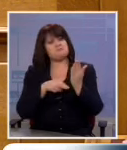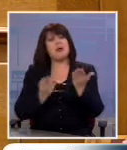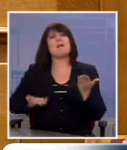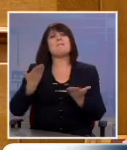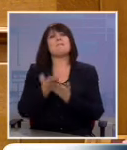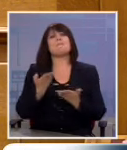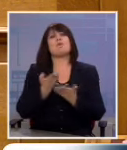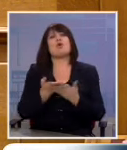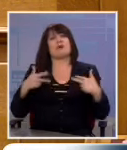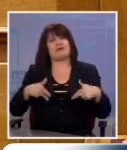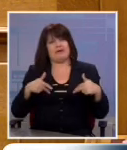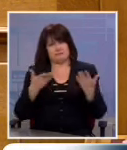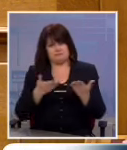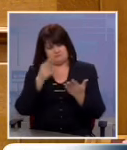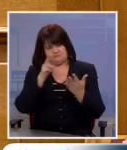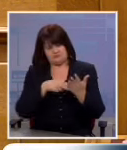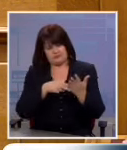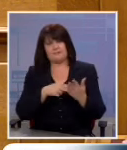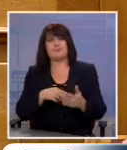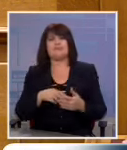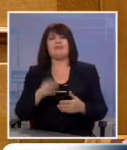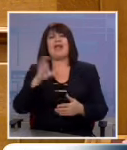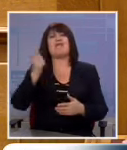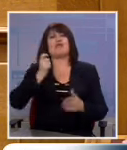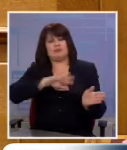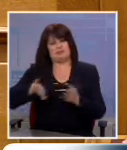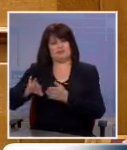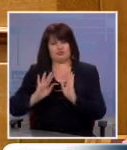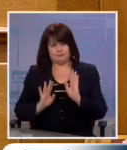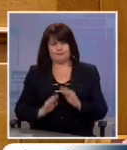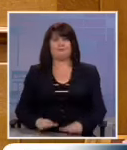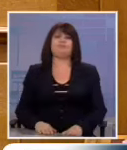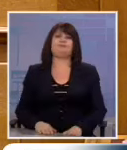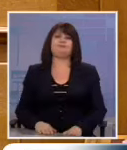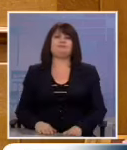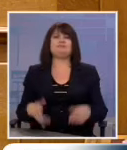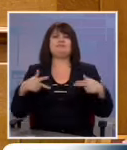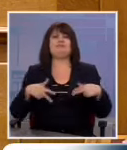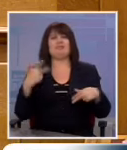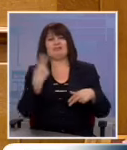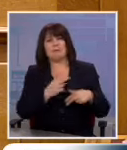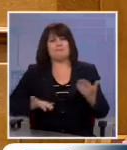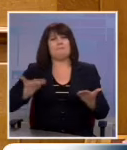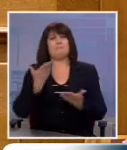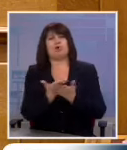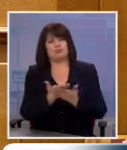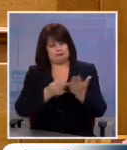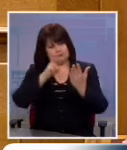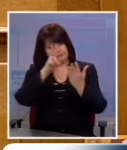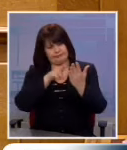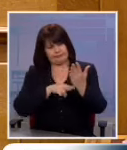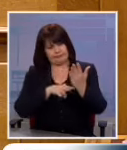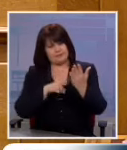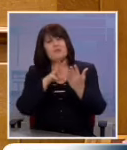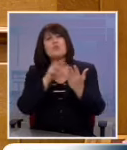της κυβέρνησης, αφήστε τις προτάσεις των δανειστών, όταν διαβάζετε τις προτάσεις της κυβέρνησης, πώς